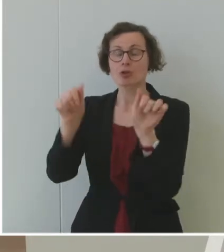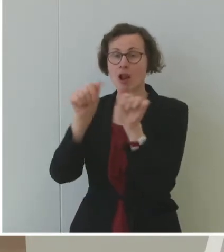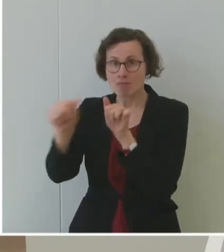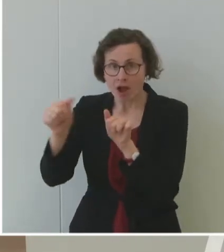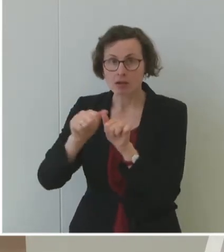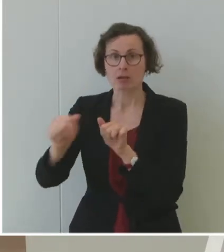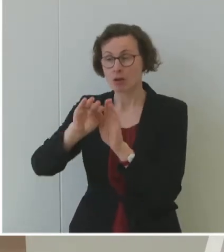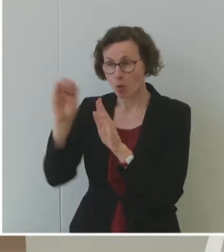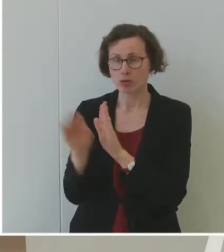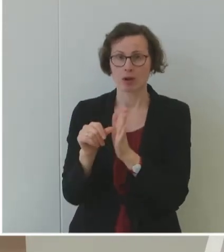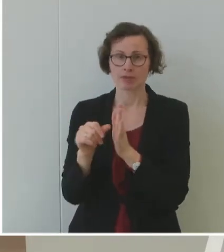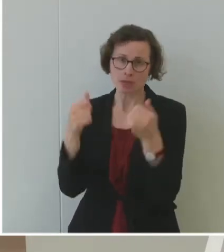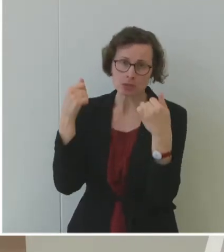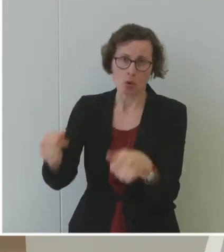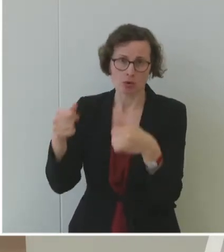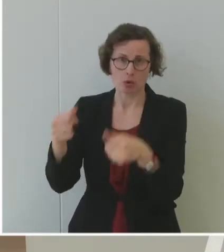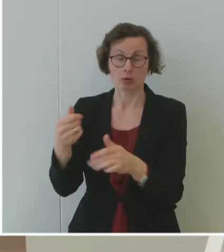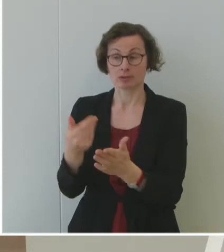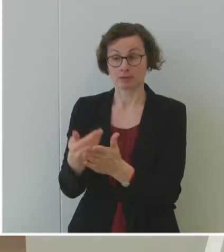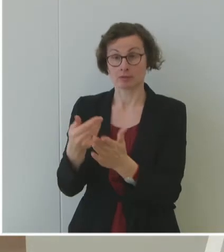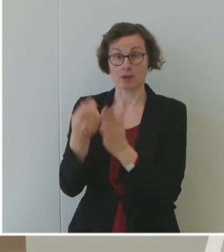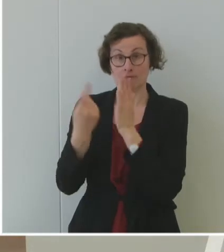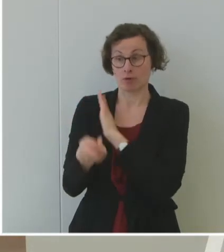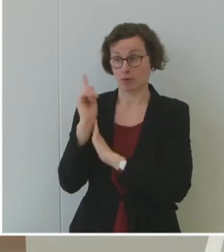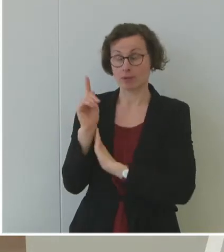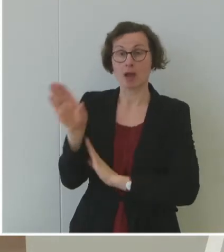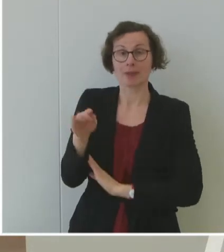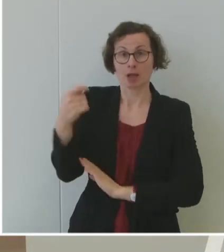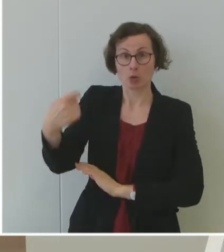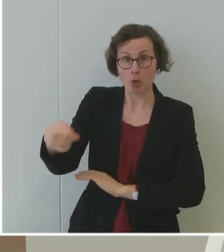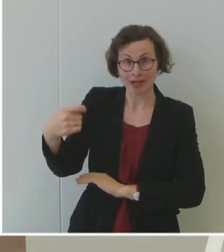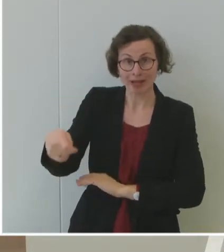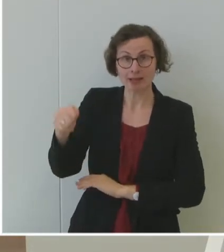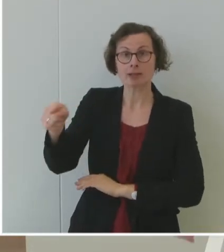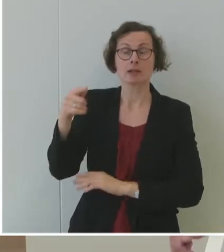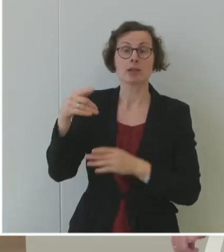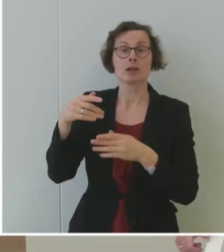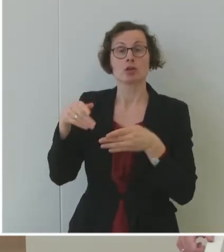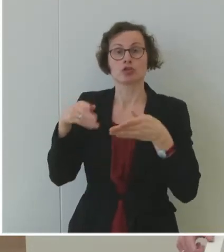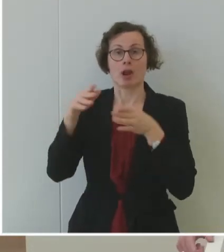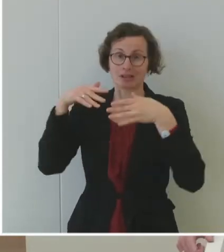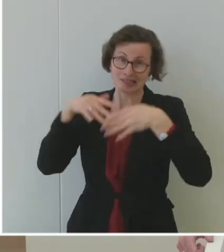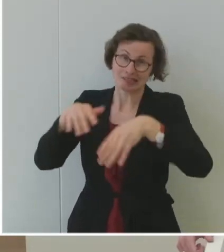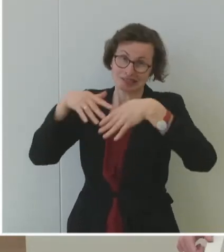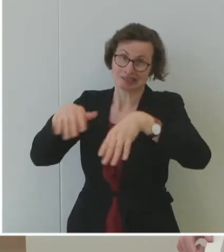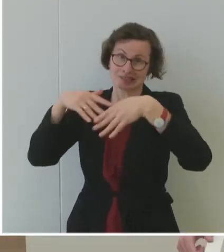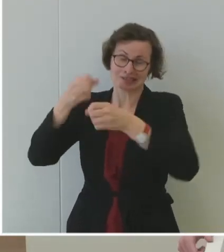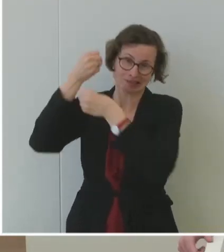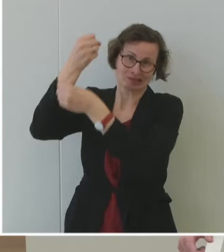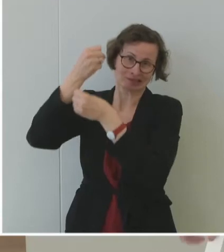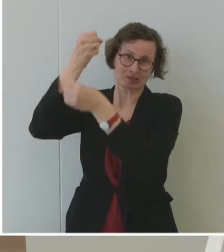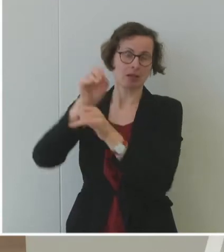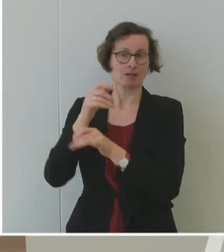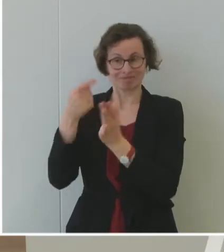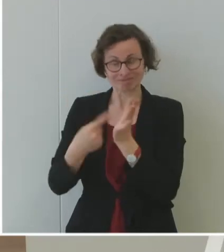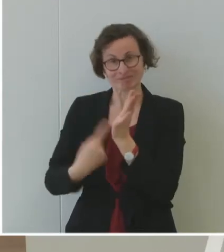und massiver Druck. Deswegen ist sie letztes Jahr gemeinsam mit ihren Kolleginnen und Kollegen auf die Straße gegangen und hat gestreikt. Für bessere